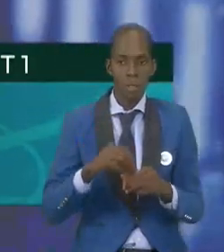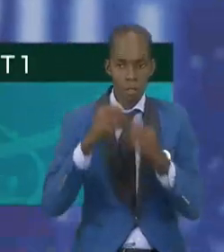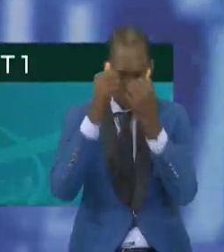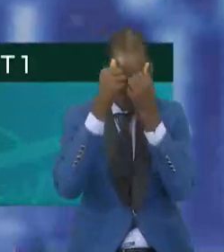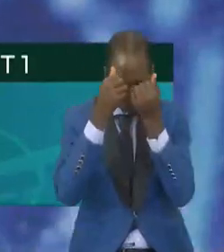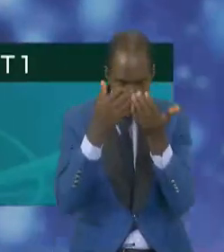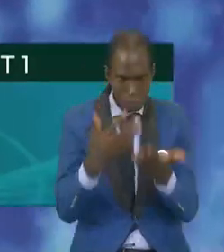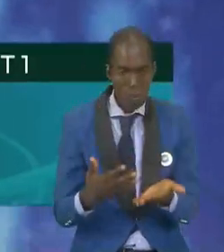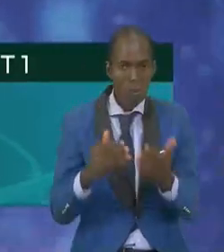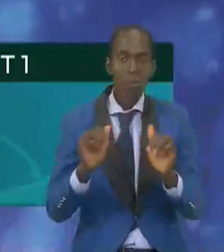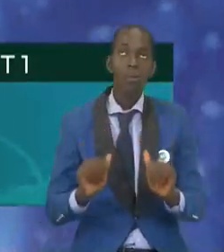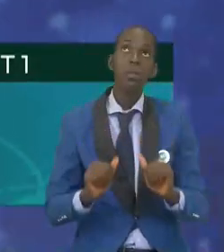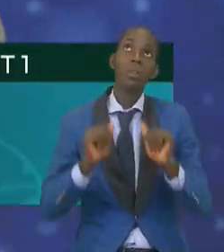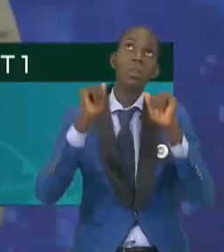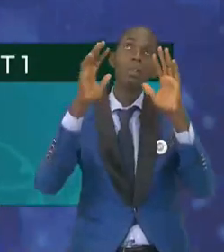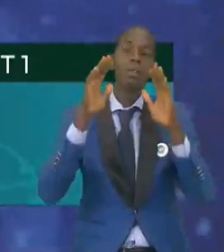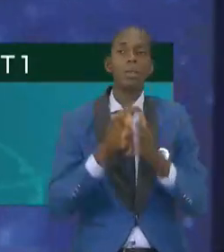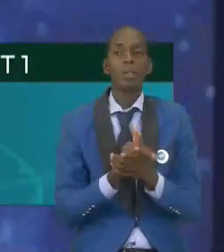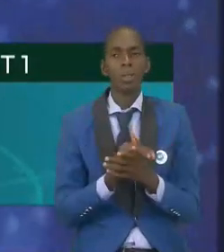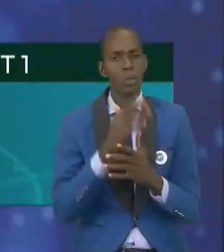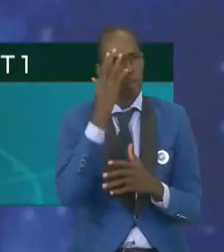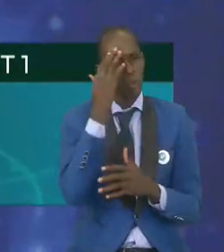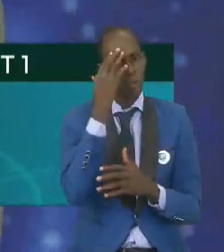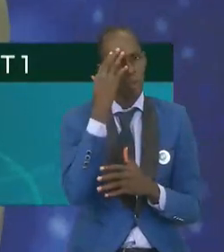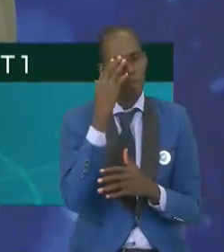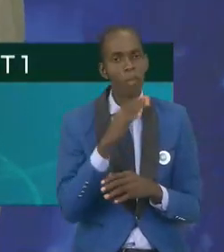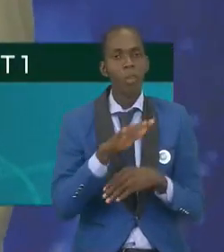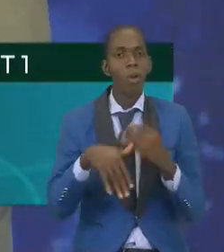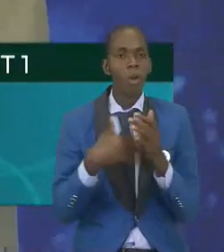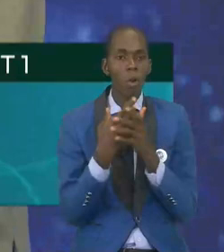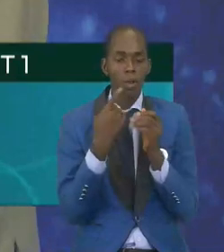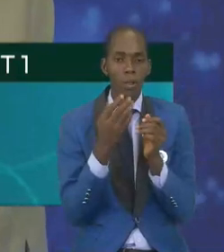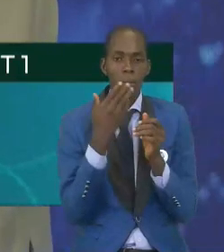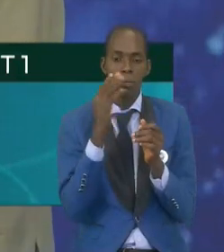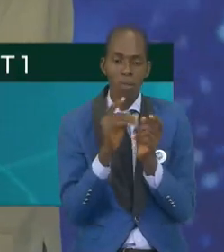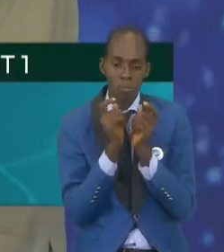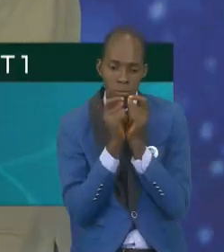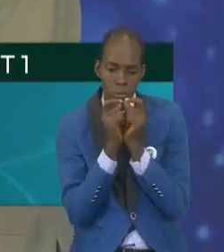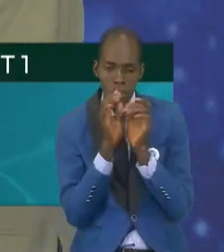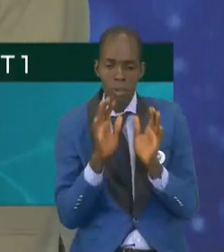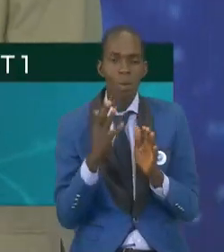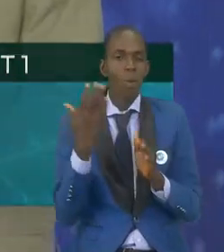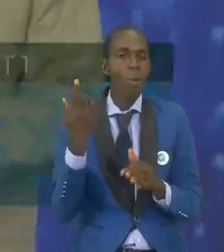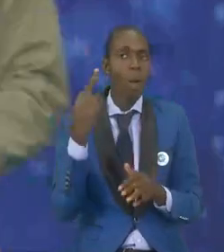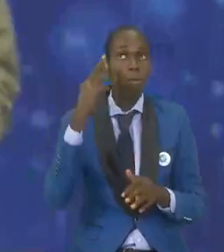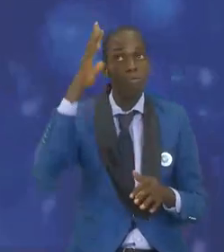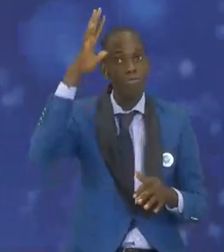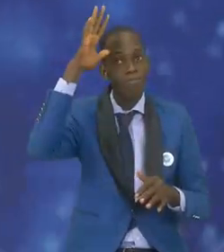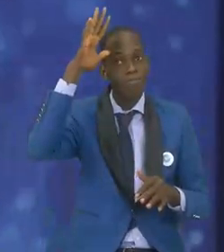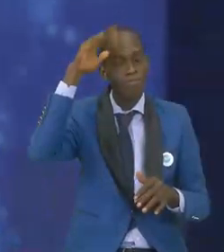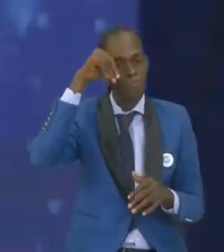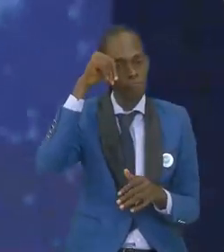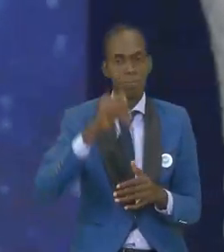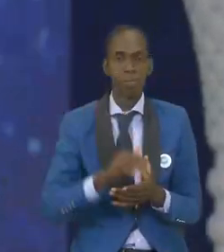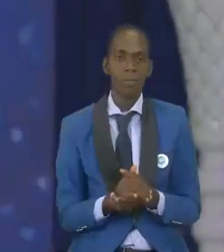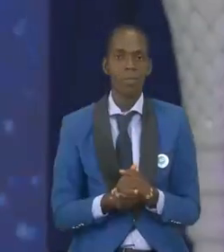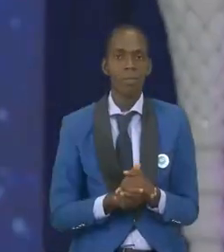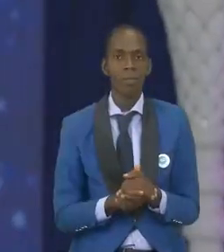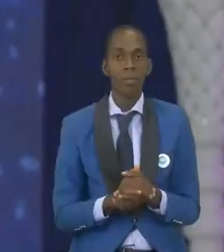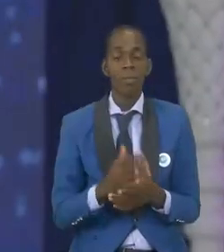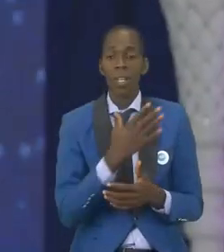le coeur confiant dans un dévouement de soumission vous savez cela qui